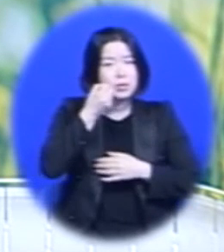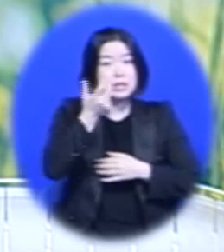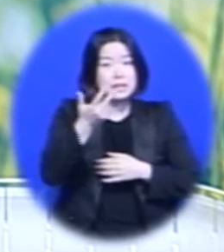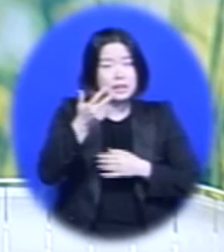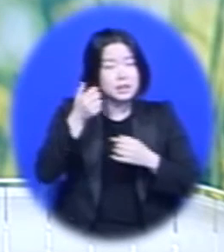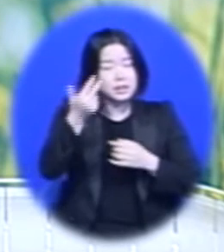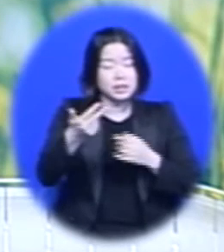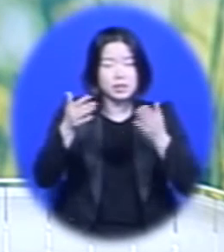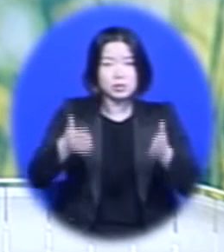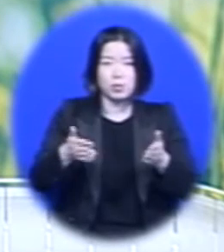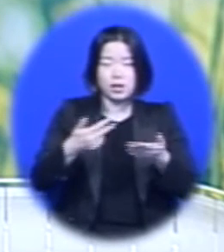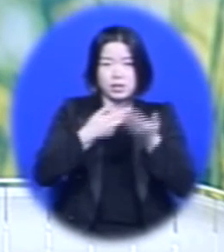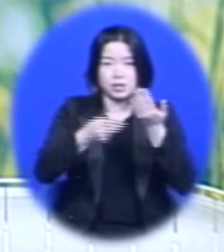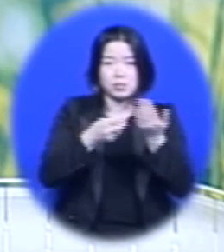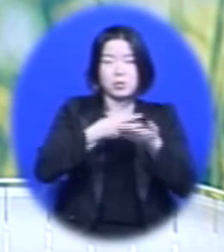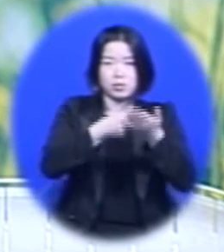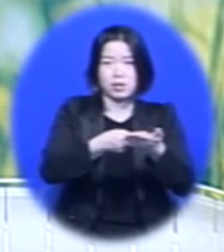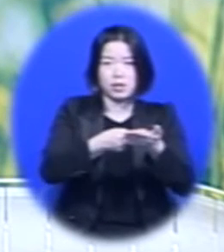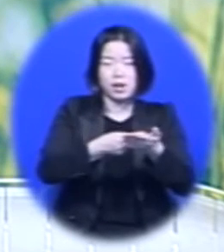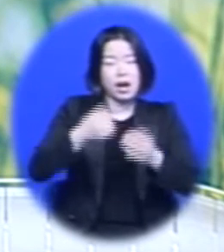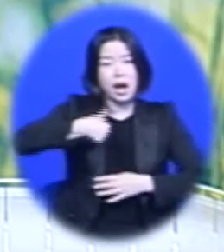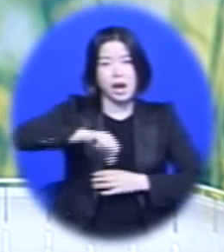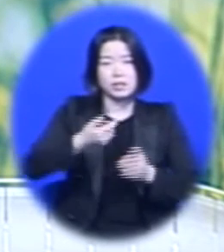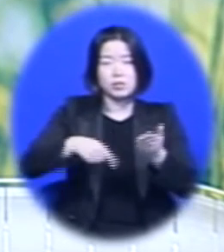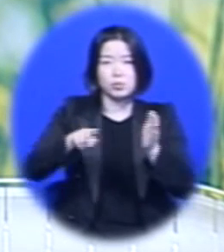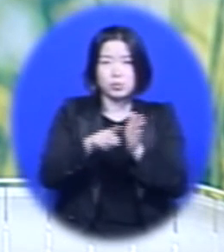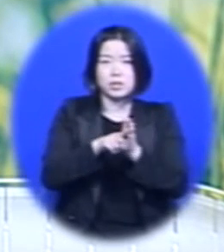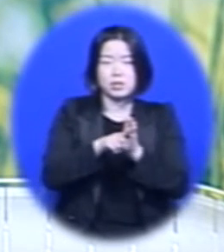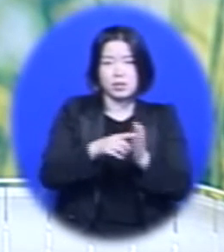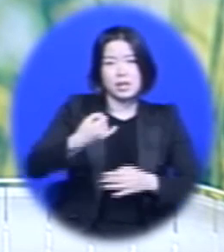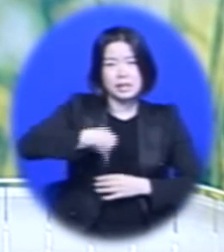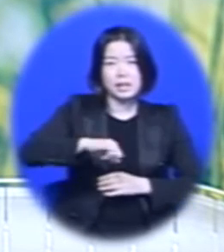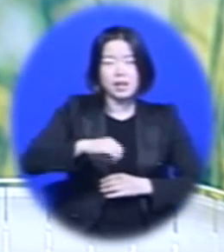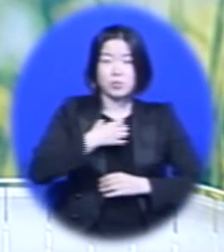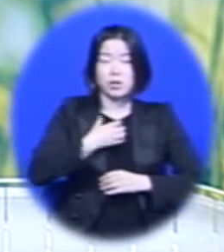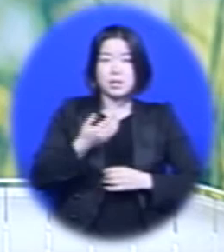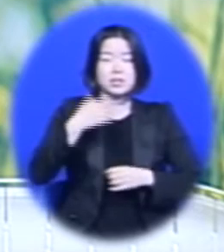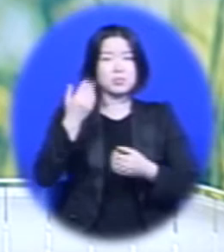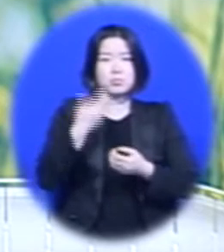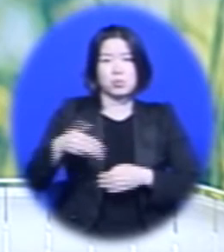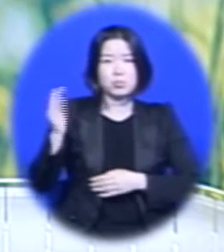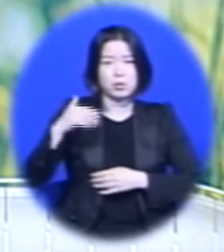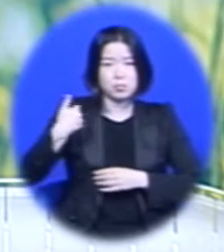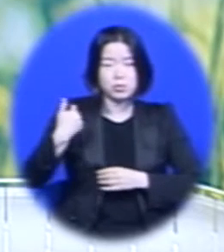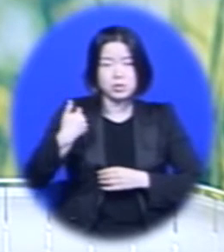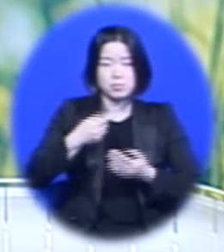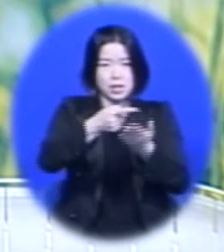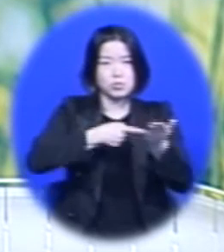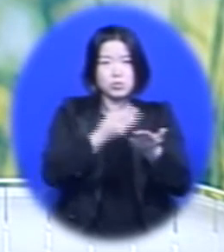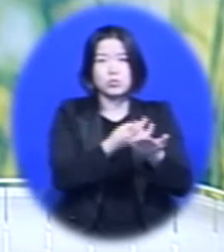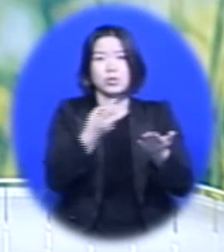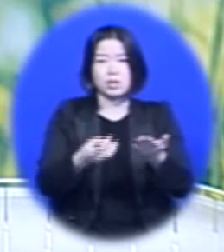아들을 살리기 위해 딸이 겪어야 하는 위험을 무릅쓰고 응급하게 수술을 받아 출산하게 되었습니다. 당시